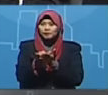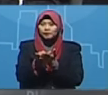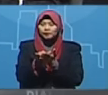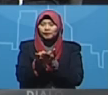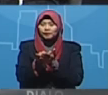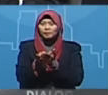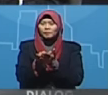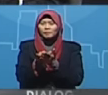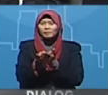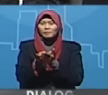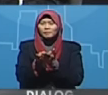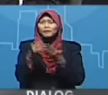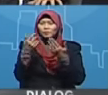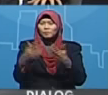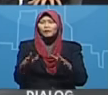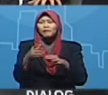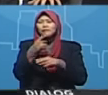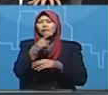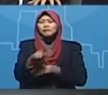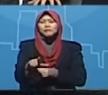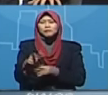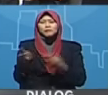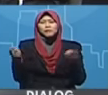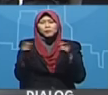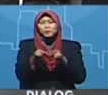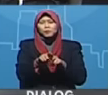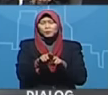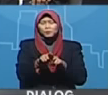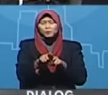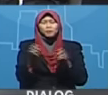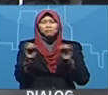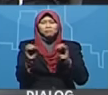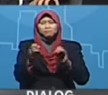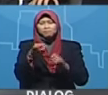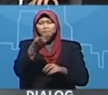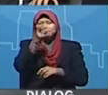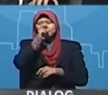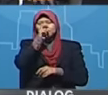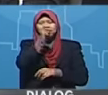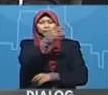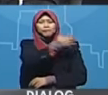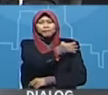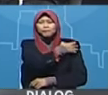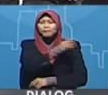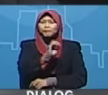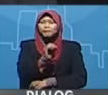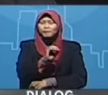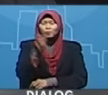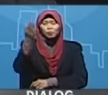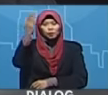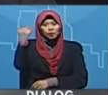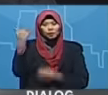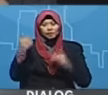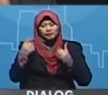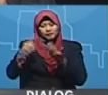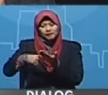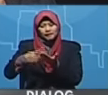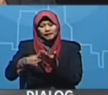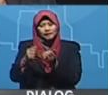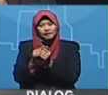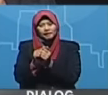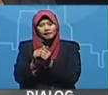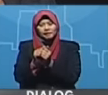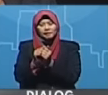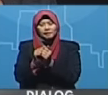telah lama berlaku dan tidak dikuasakan buat masa ini. Okay. Sebab kita pun ada perbincangan dengan agensi-agensi